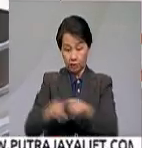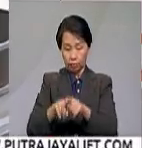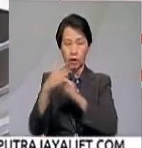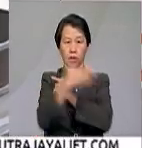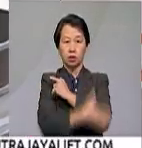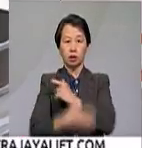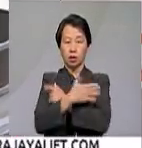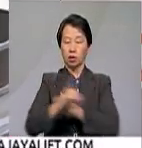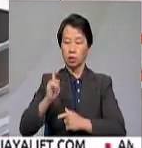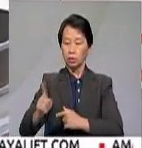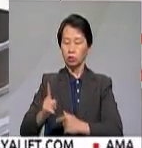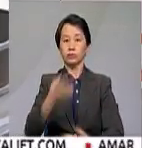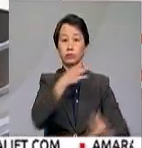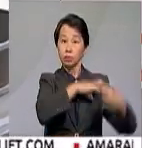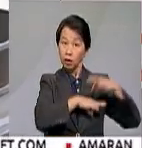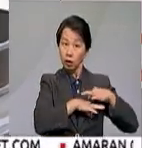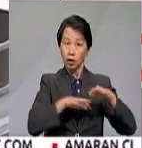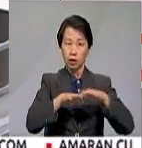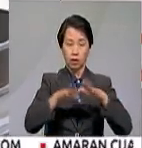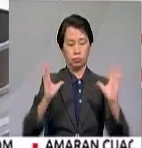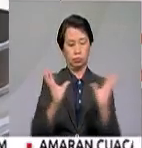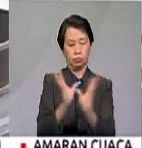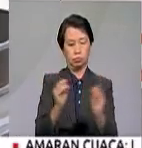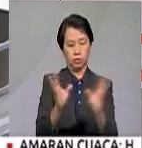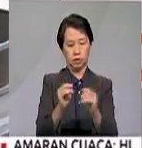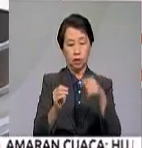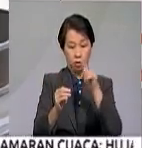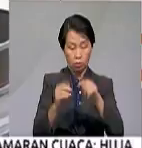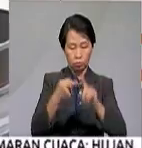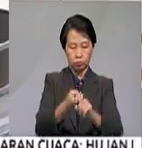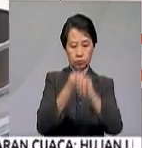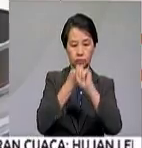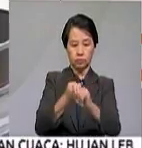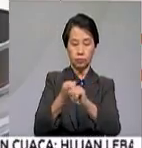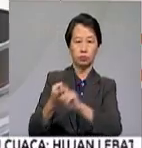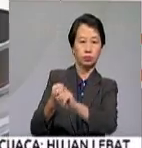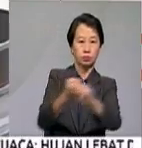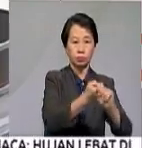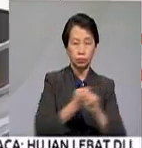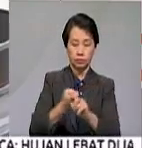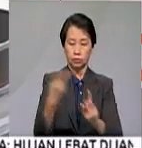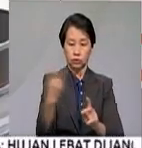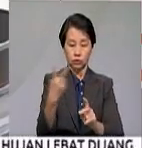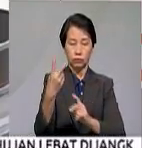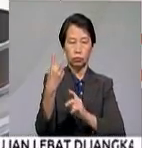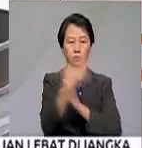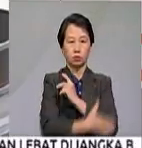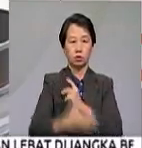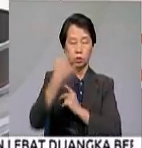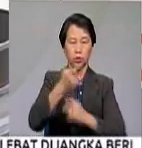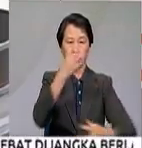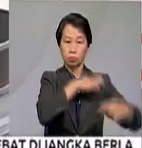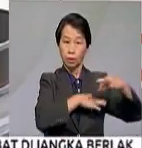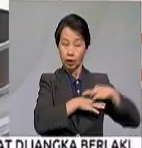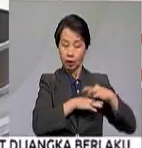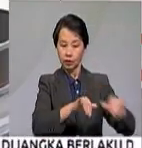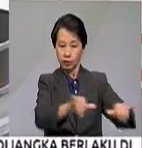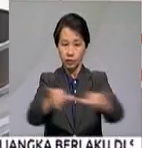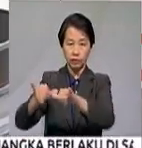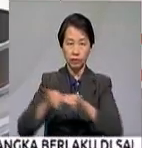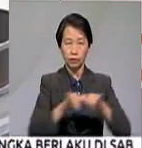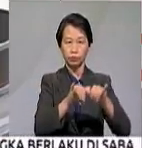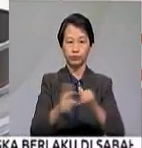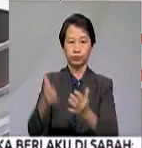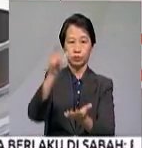negara-negara Islam memanfaatkan pentas persidangan itu untuk mengeratkan kerjasama dua hala demi manfaat bersama. Ya, untuk laporan